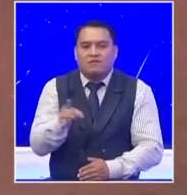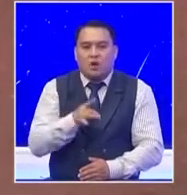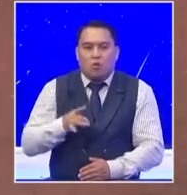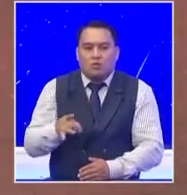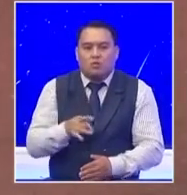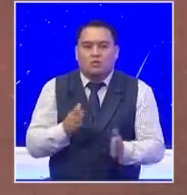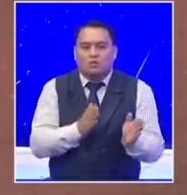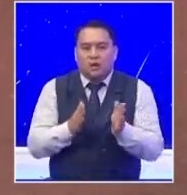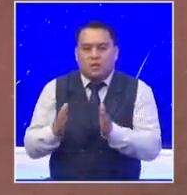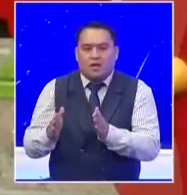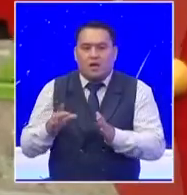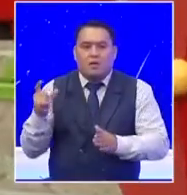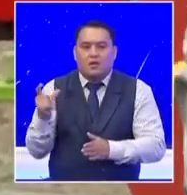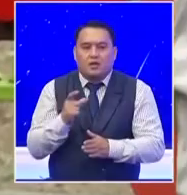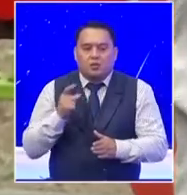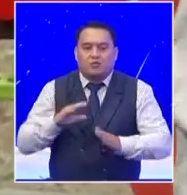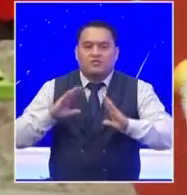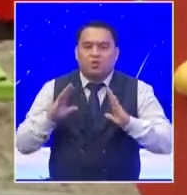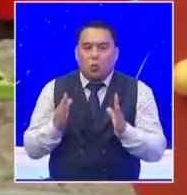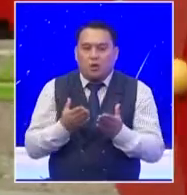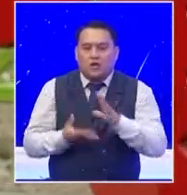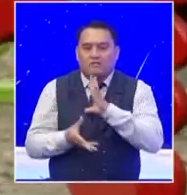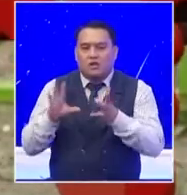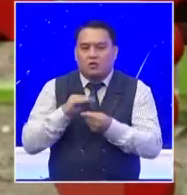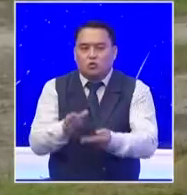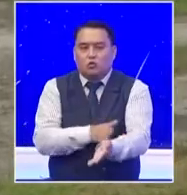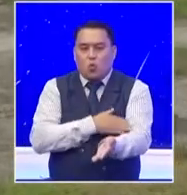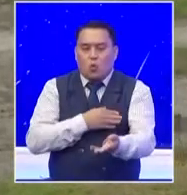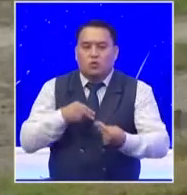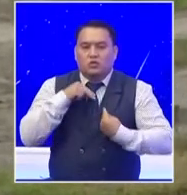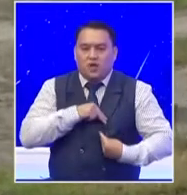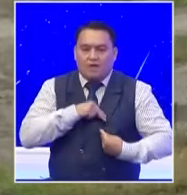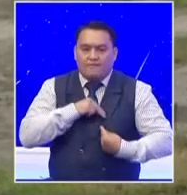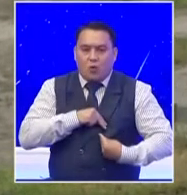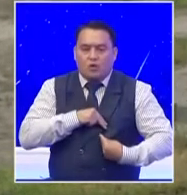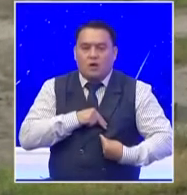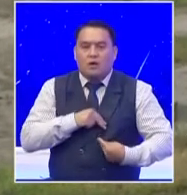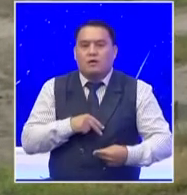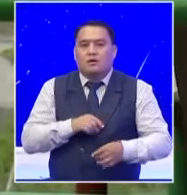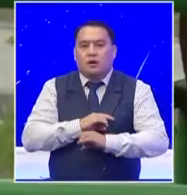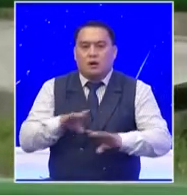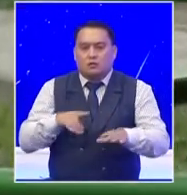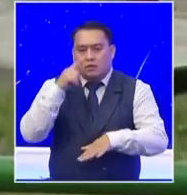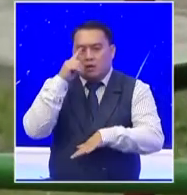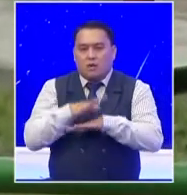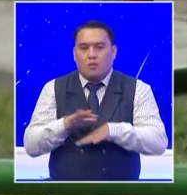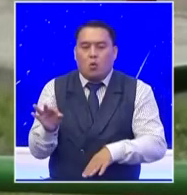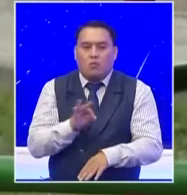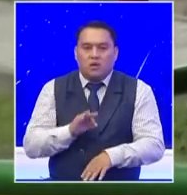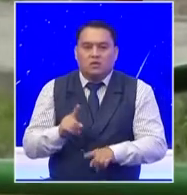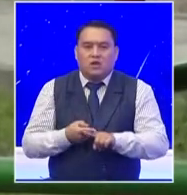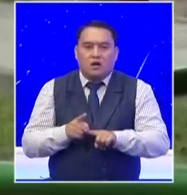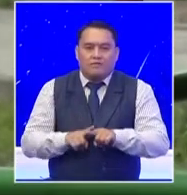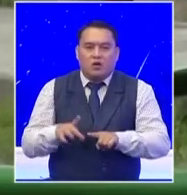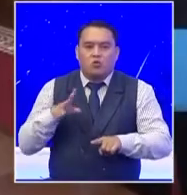со стабильной эпидемиологической ситуацией. Это результат долгой и кропотливой работы, подметил Амандык Баталов. Однако это